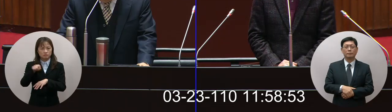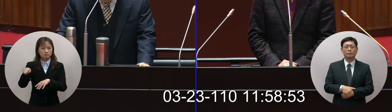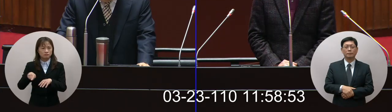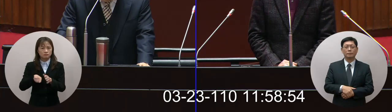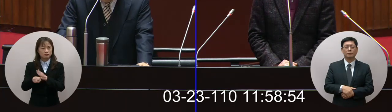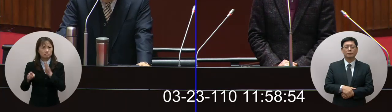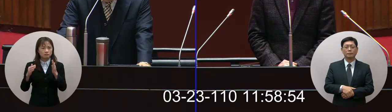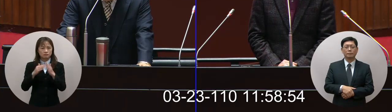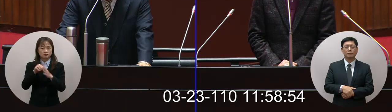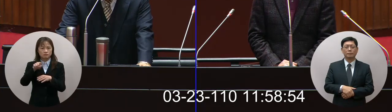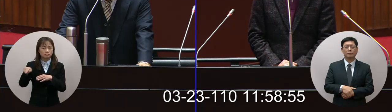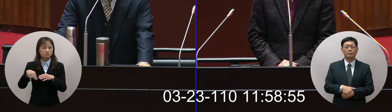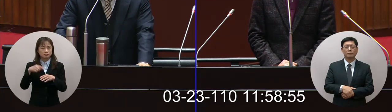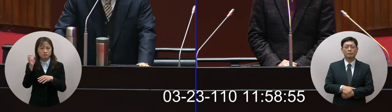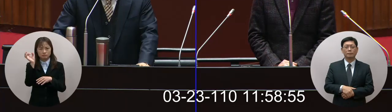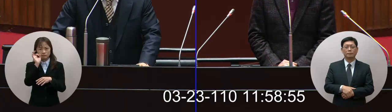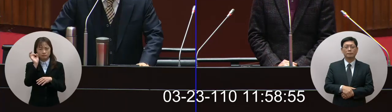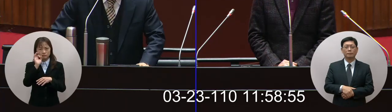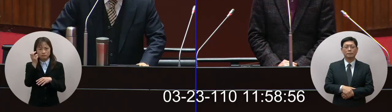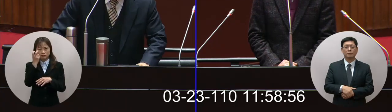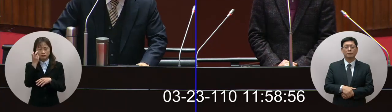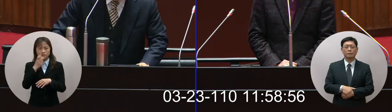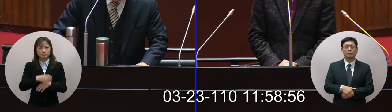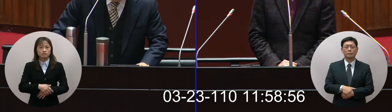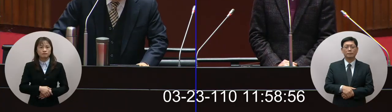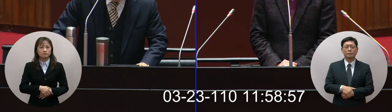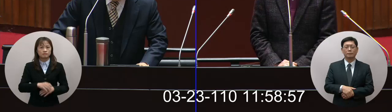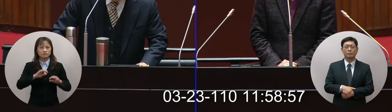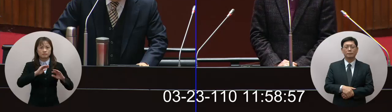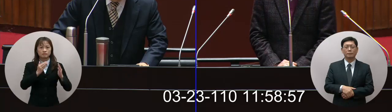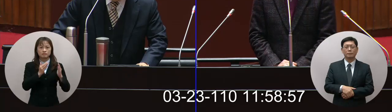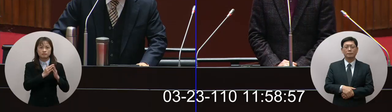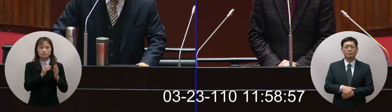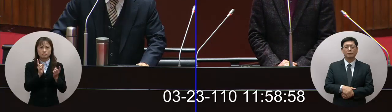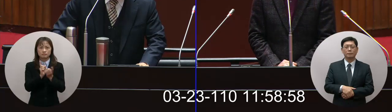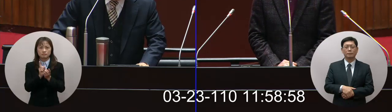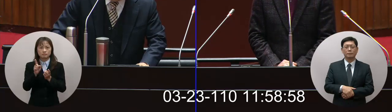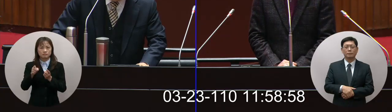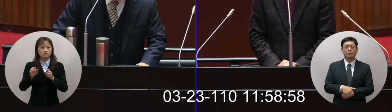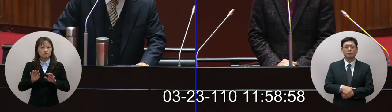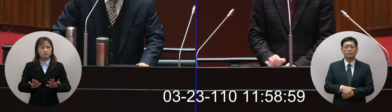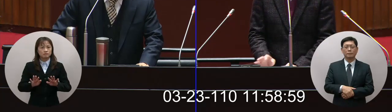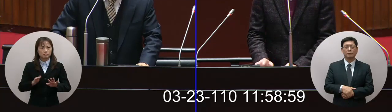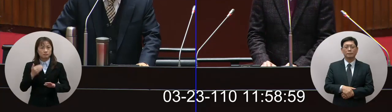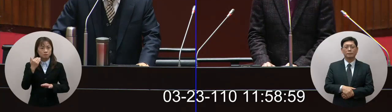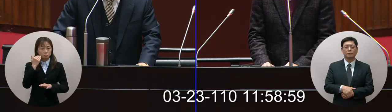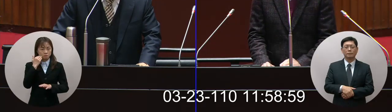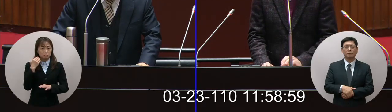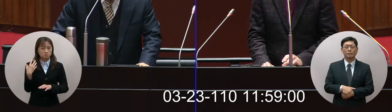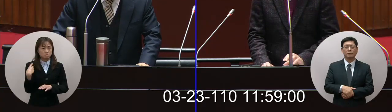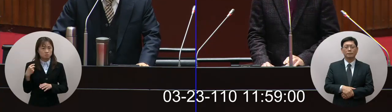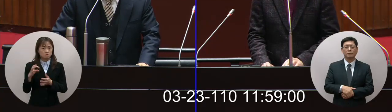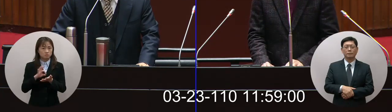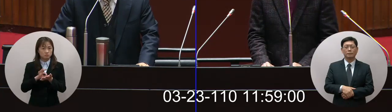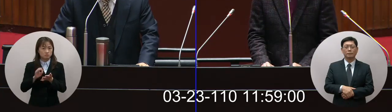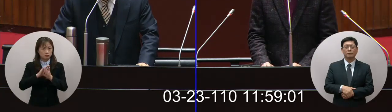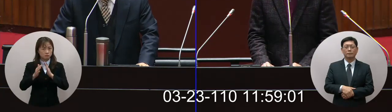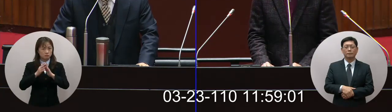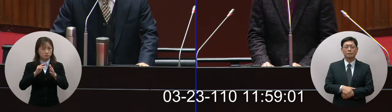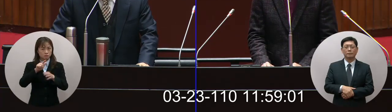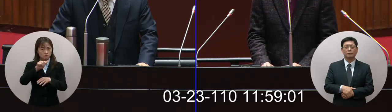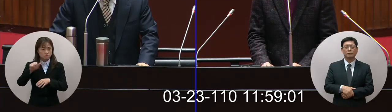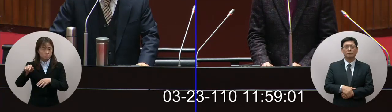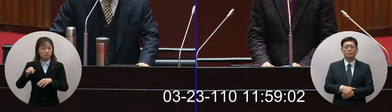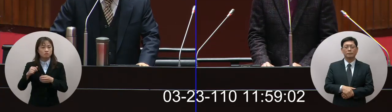家在整个情况会对于既有如果还在使用的武器一定都维护